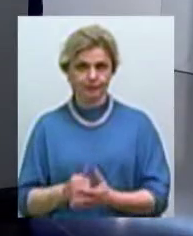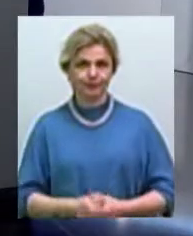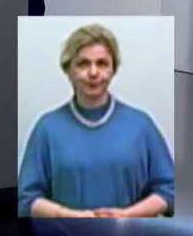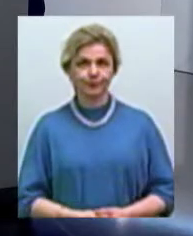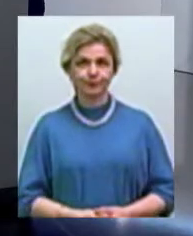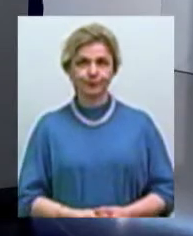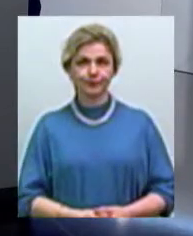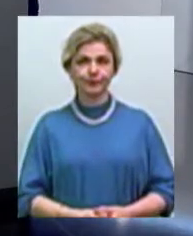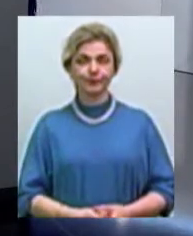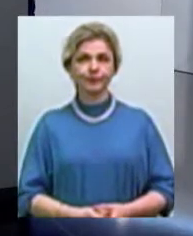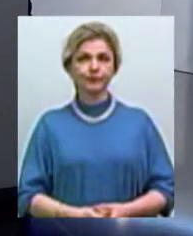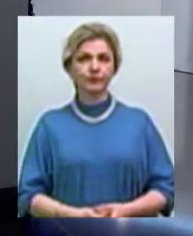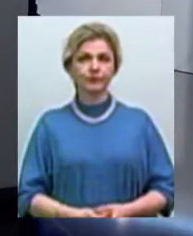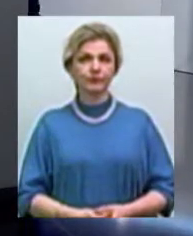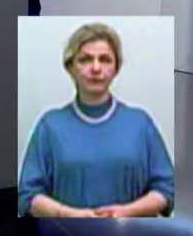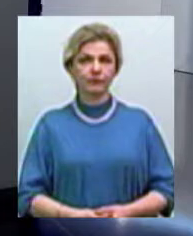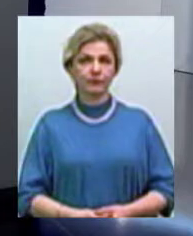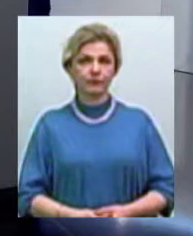Куропятник.